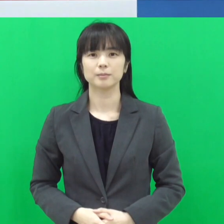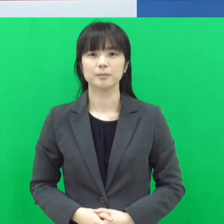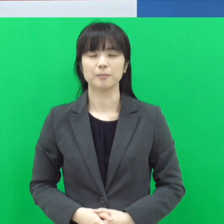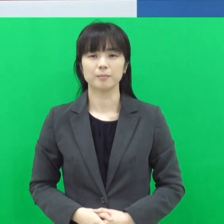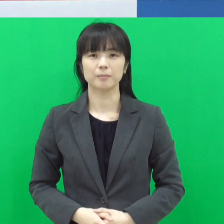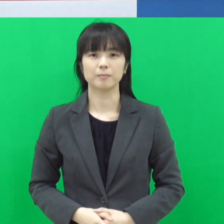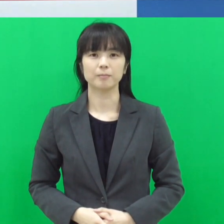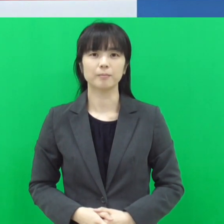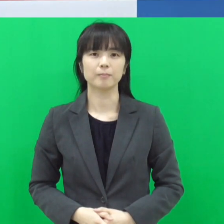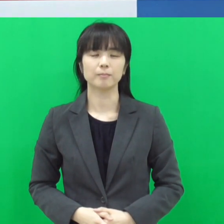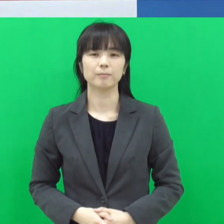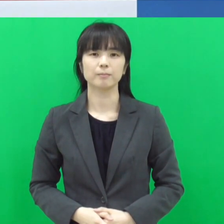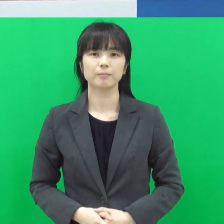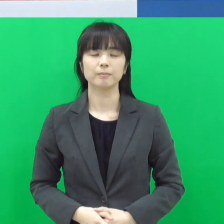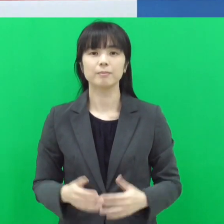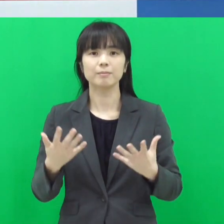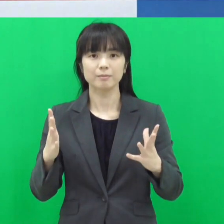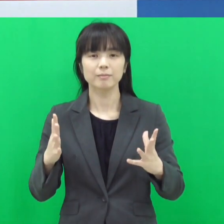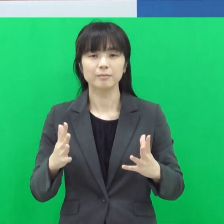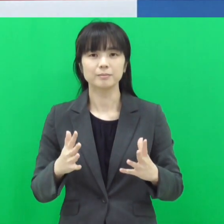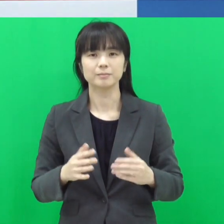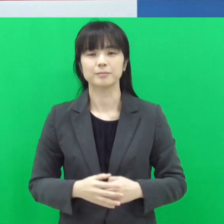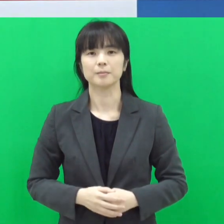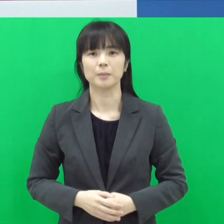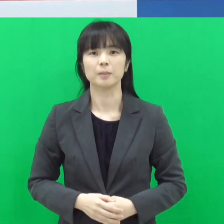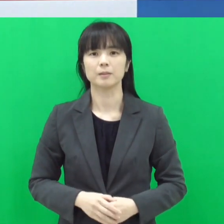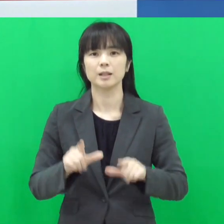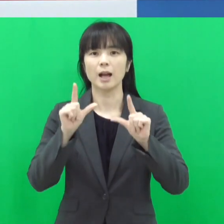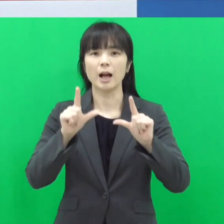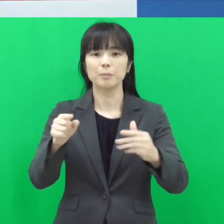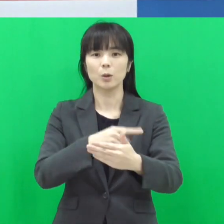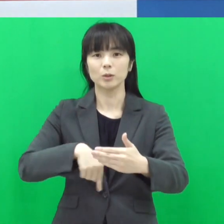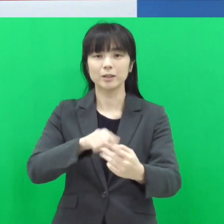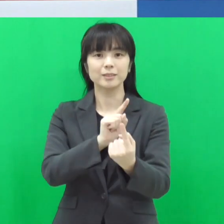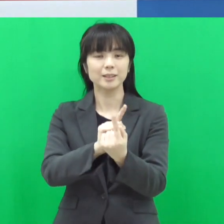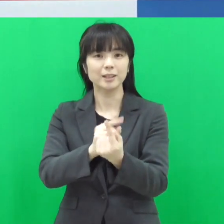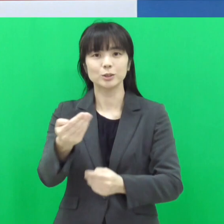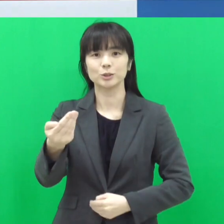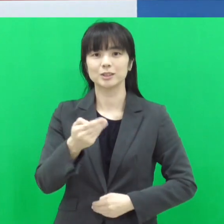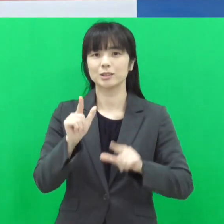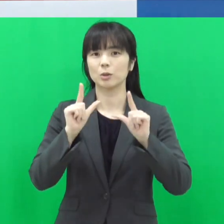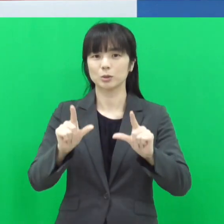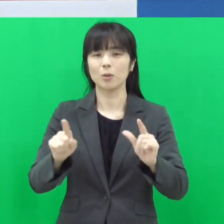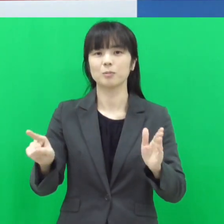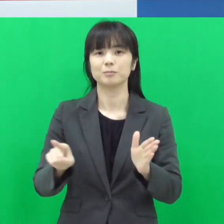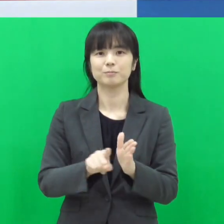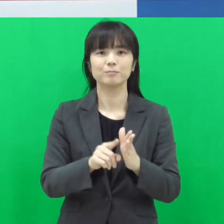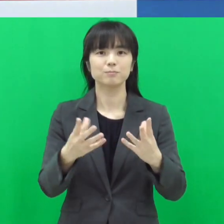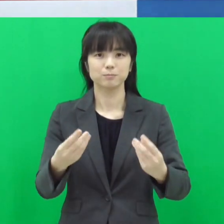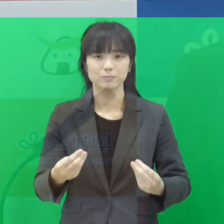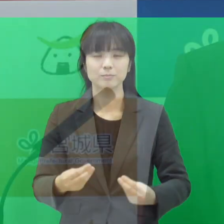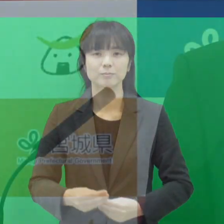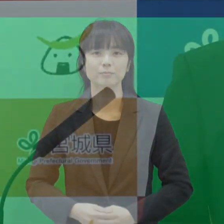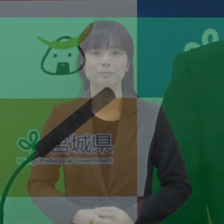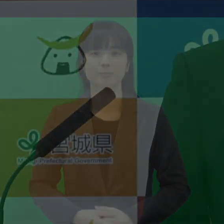よろしいでしょうか。なければ以上で、次からの発表項目についての質疑を終了いたします。